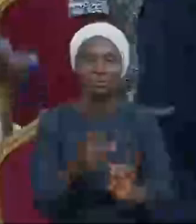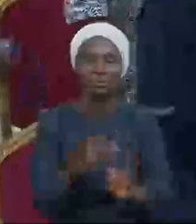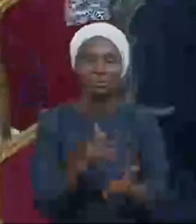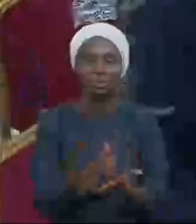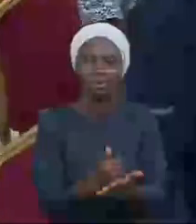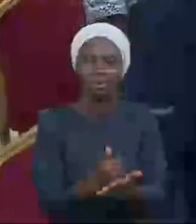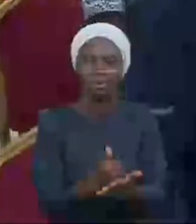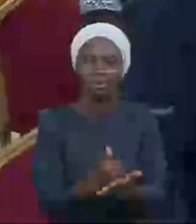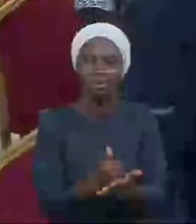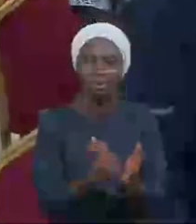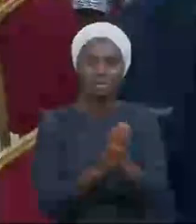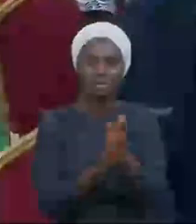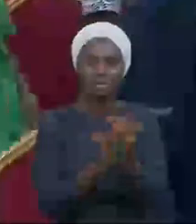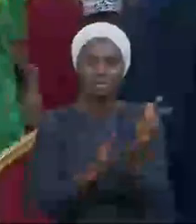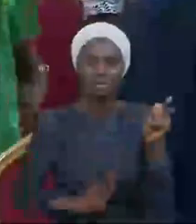Gloire à Dieu.